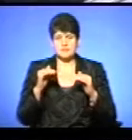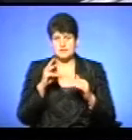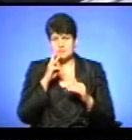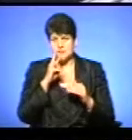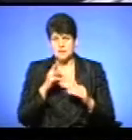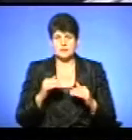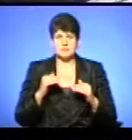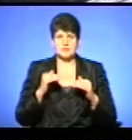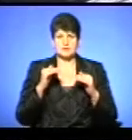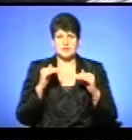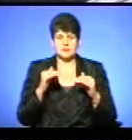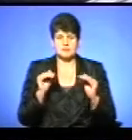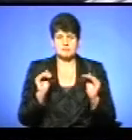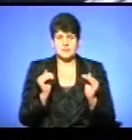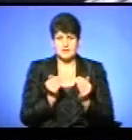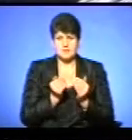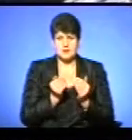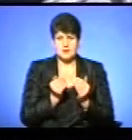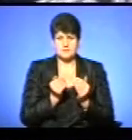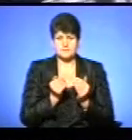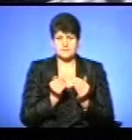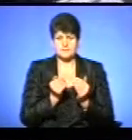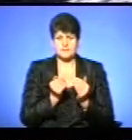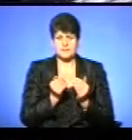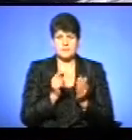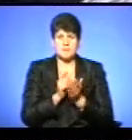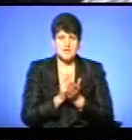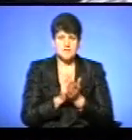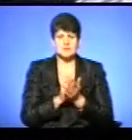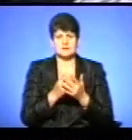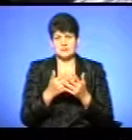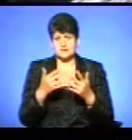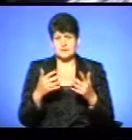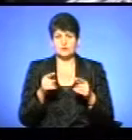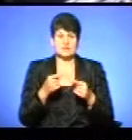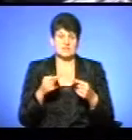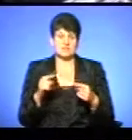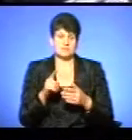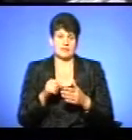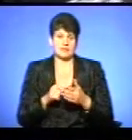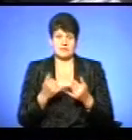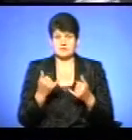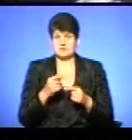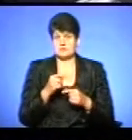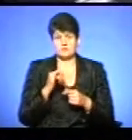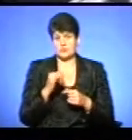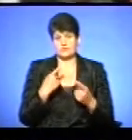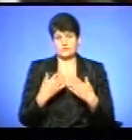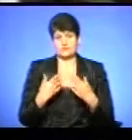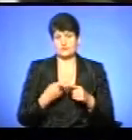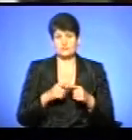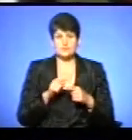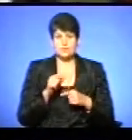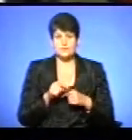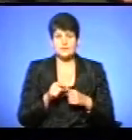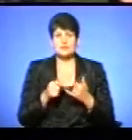піднімала одночасно мінімальні, ну, зарплату, пенсію, тоді інше питання. А так я дуже негативно до цього ставлюся. На